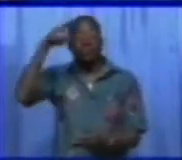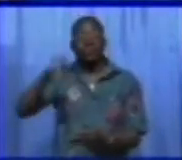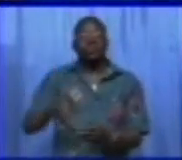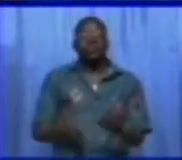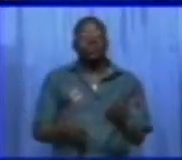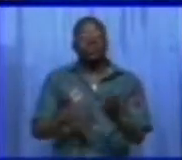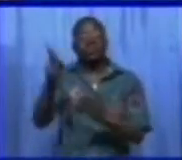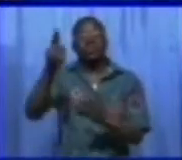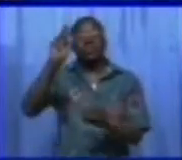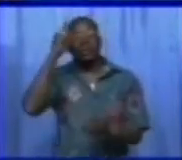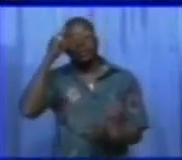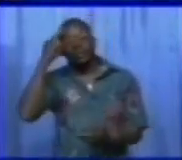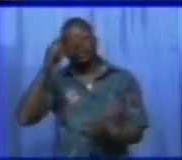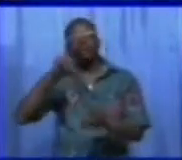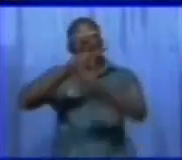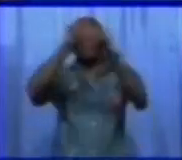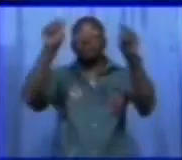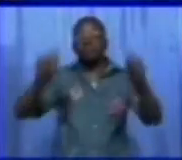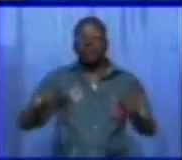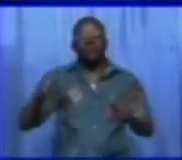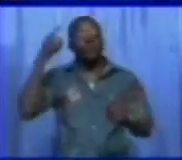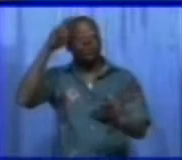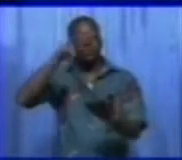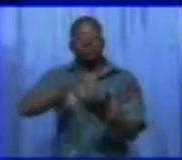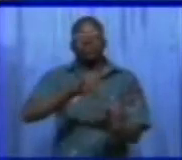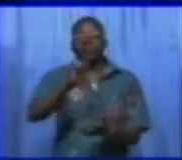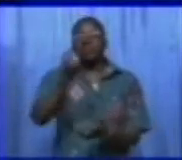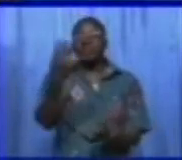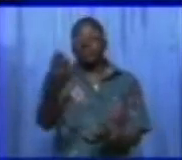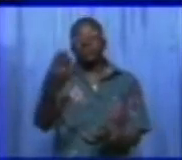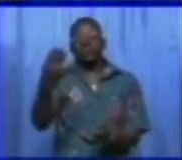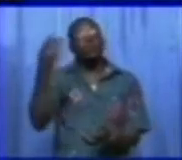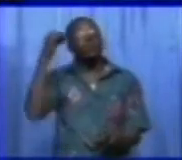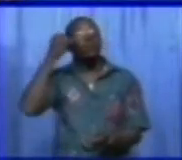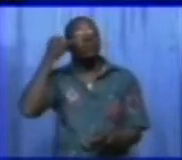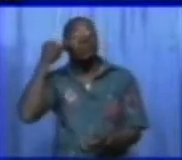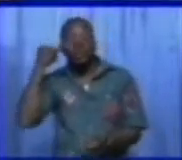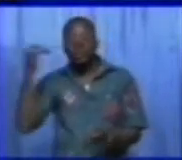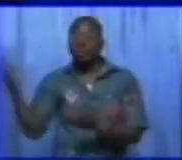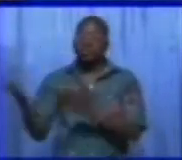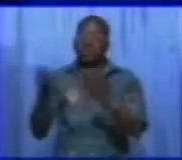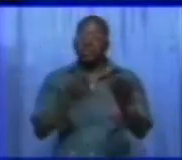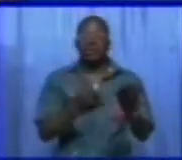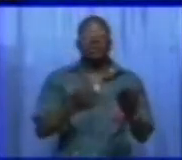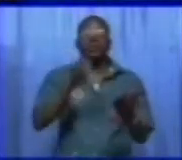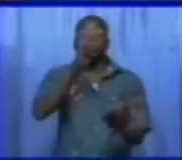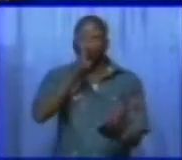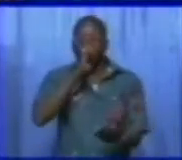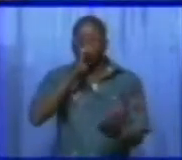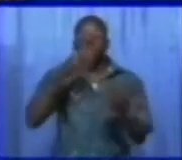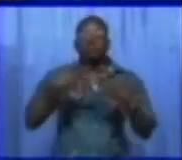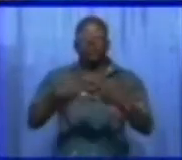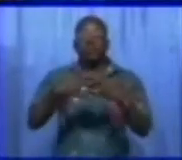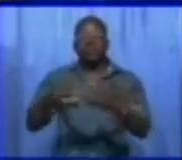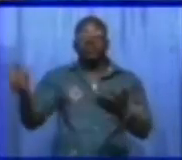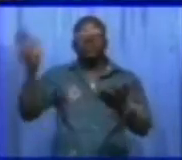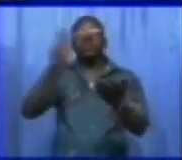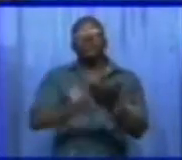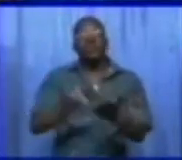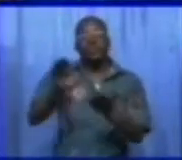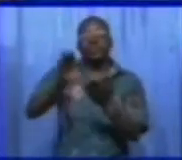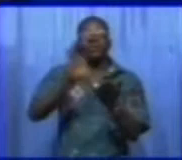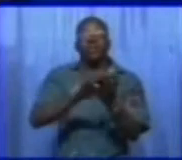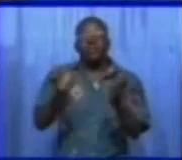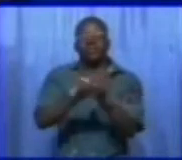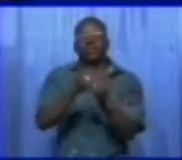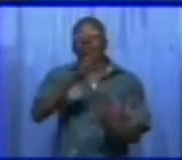sur un tableau de bord pour 2014. Et déjà, le Japon apporte son eau au moulin en signant une convention avec le